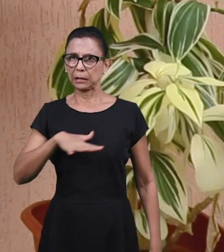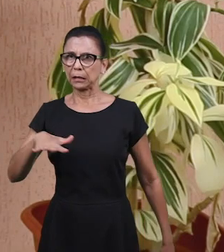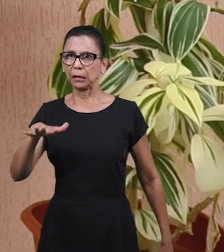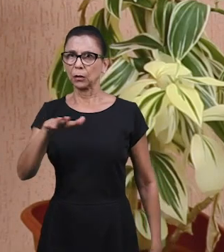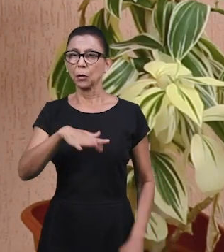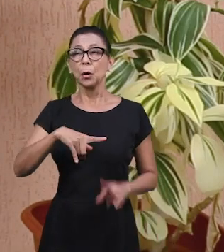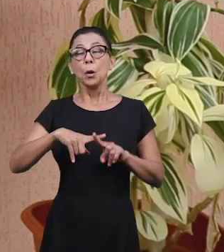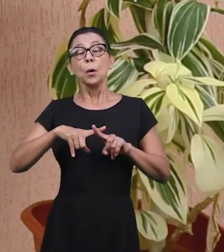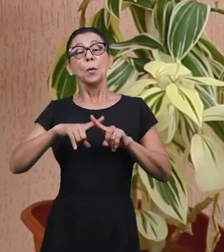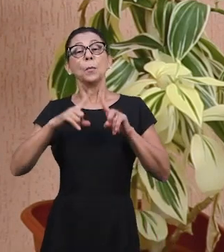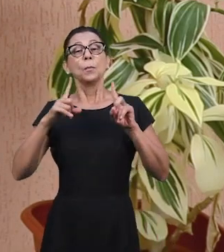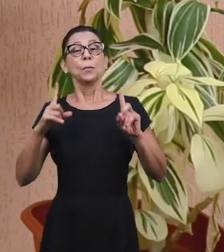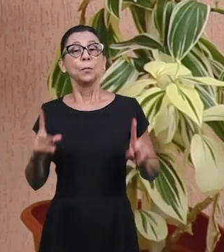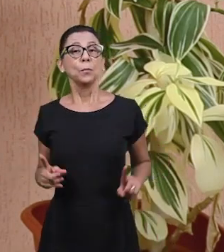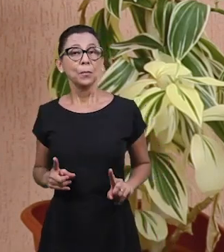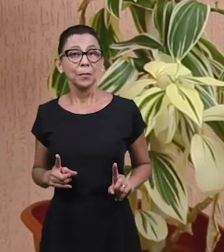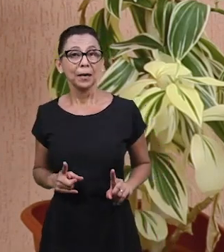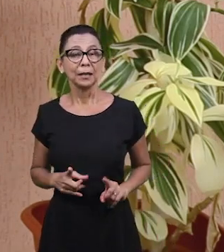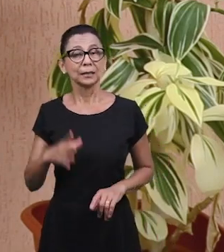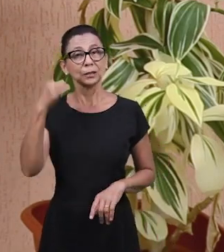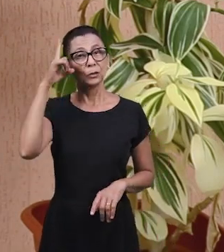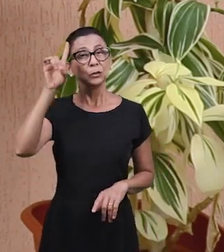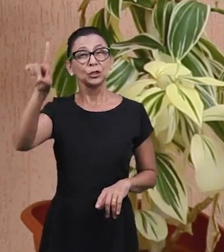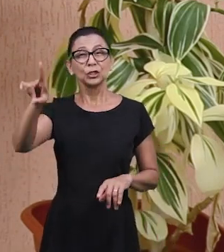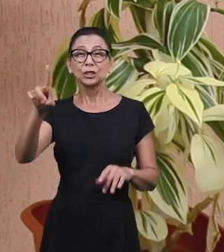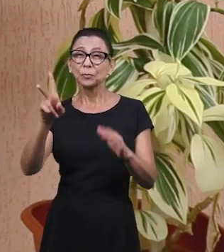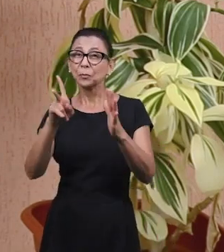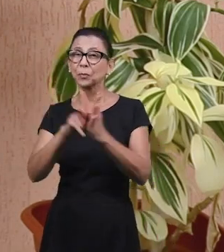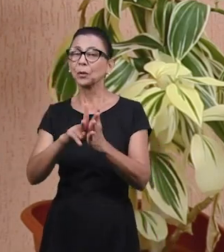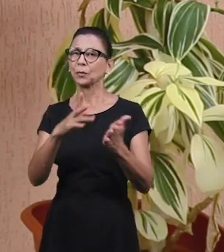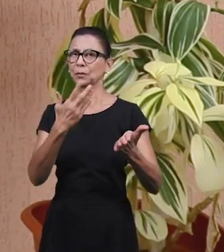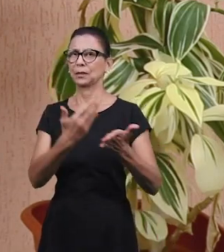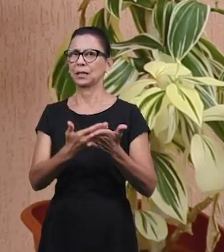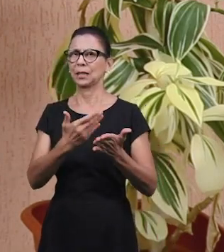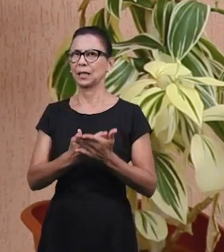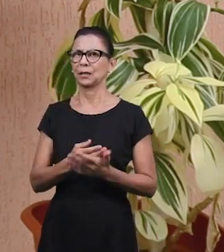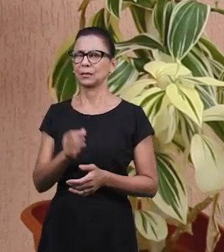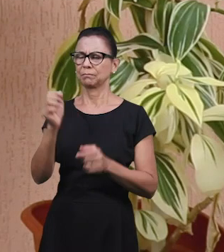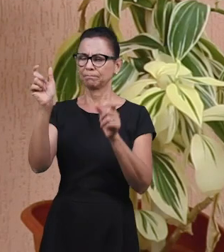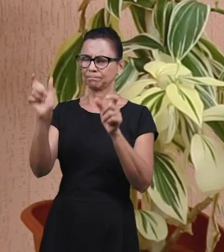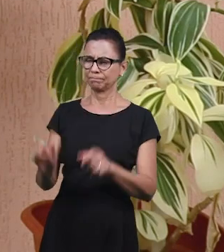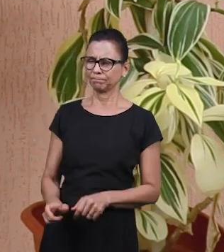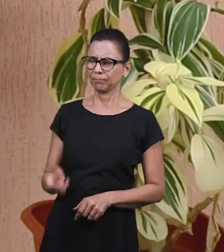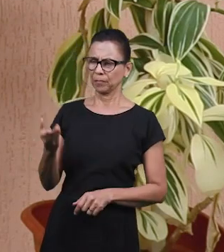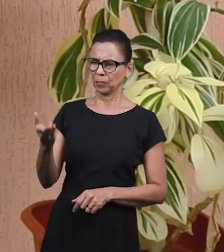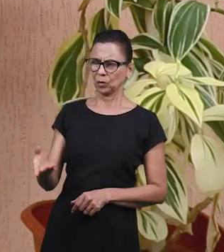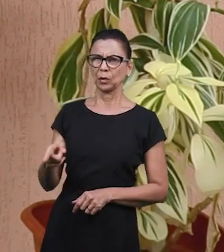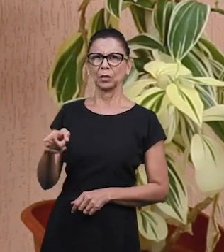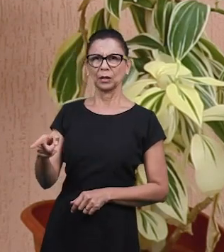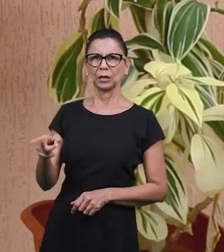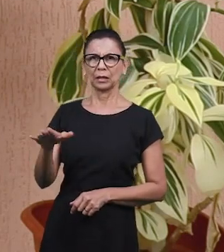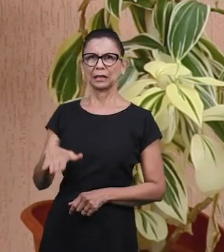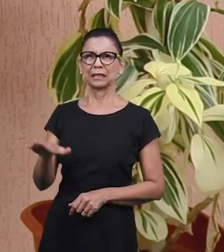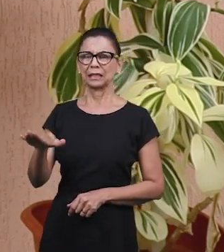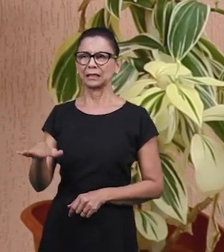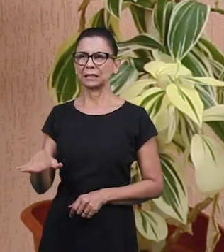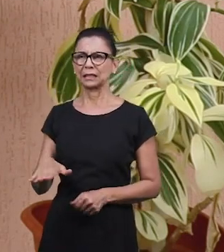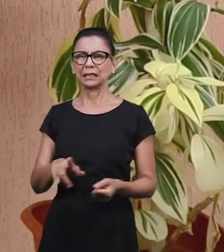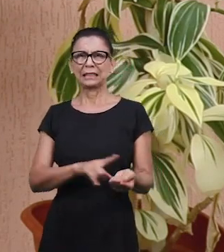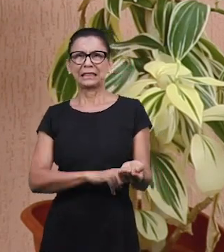Mais ce jour, ce moment de l'étude, comment va cet enfant? Elle est